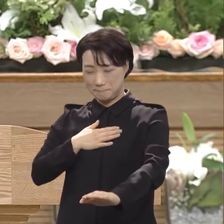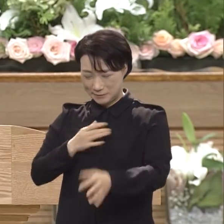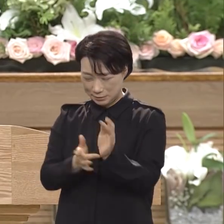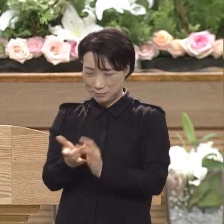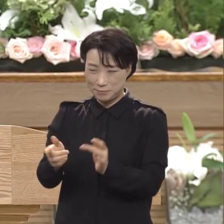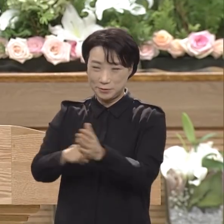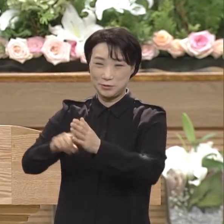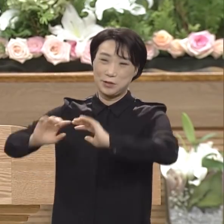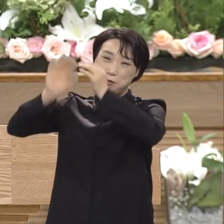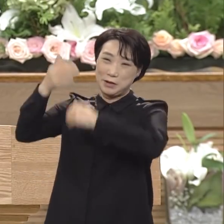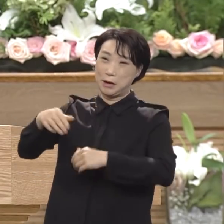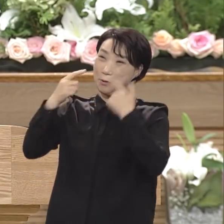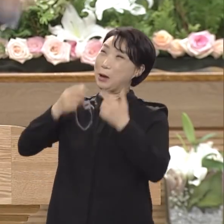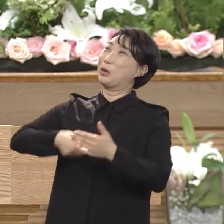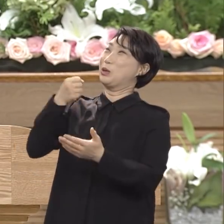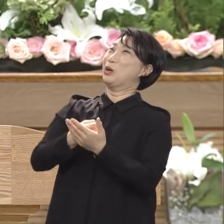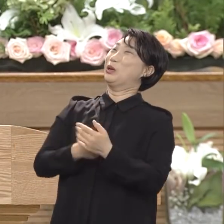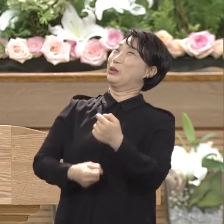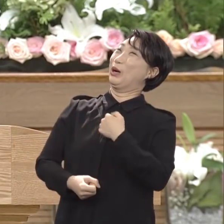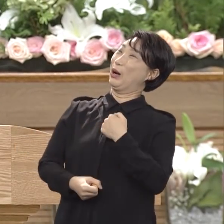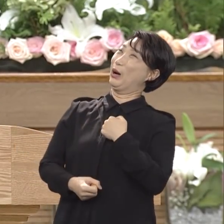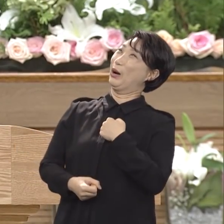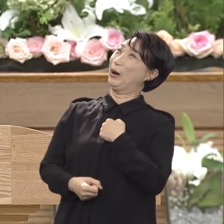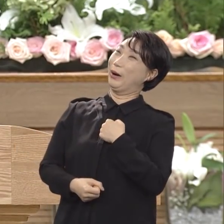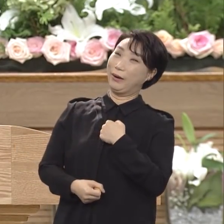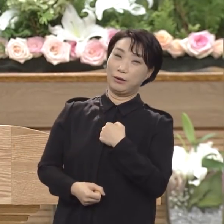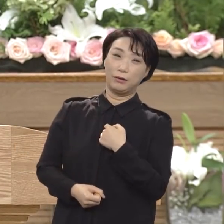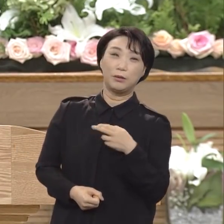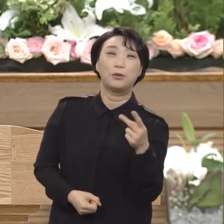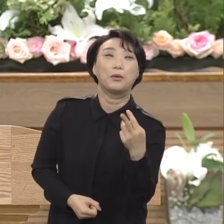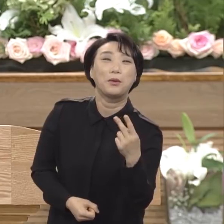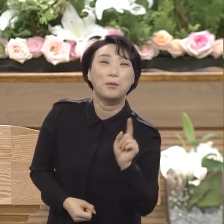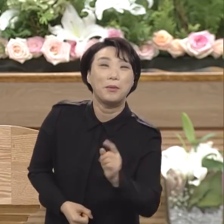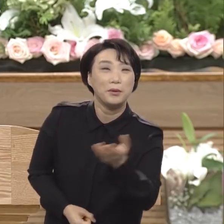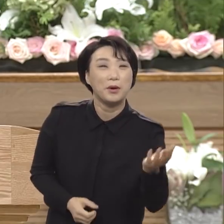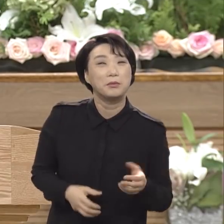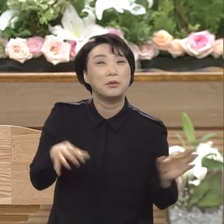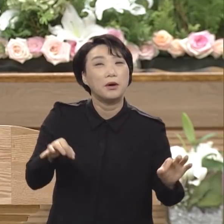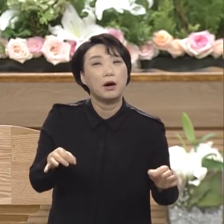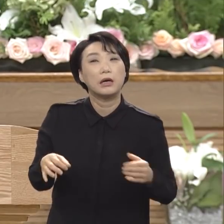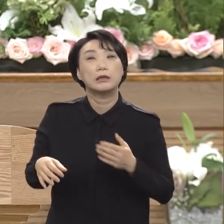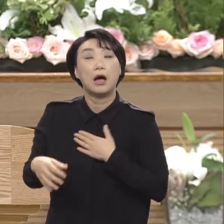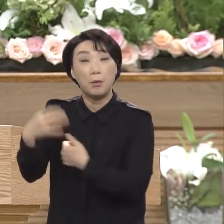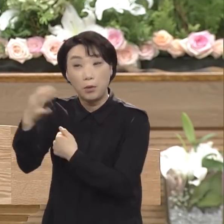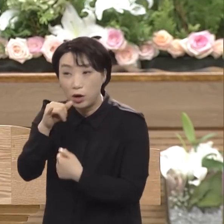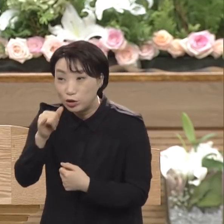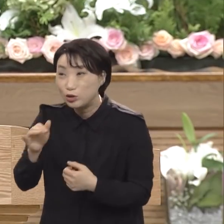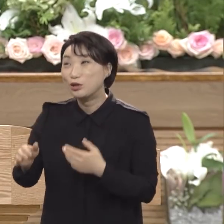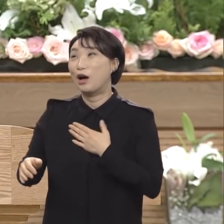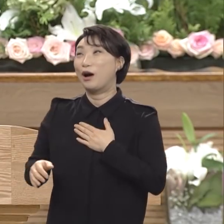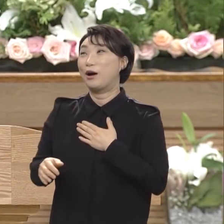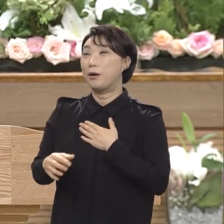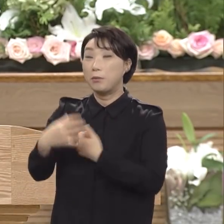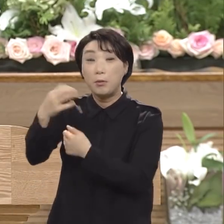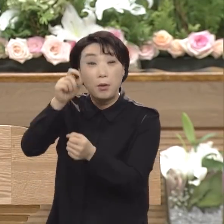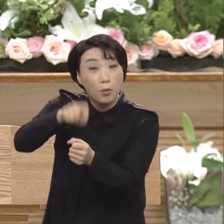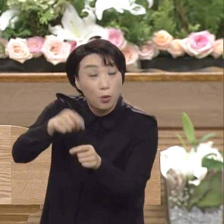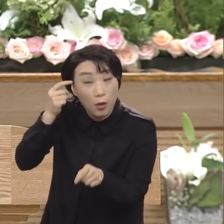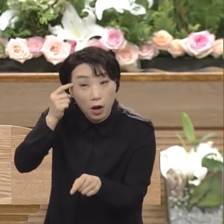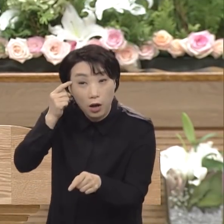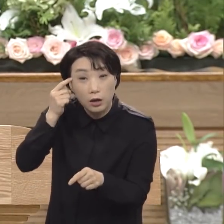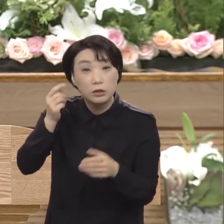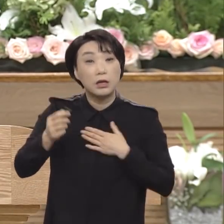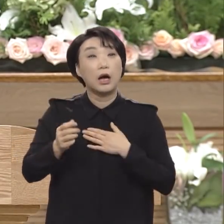예수 믿고 천국 가기로 확정된 사람이구나. 왜? 핍박하는 거 보니까. 핍박의 목적이 뭐냐?